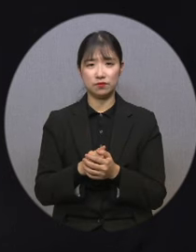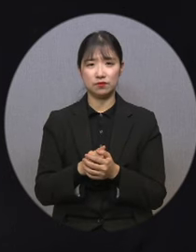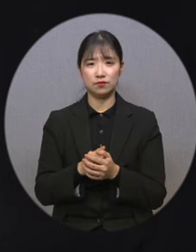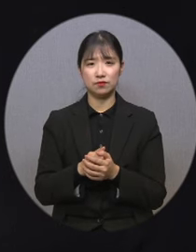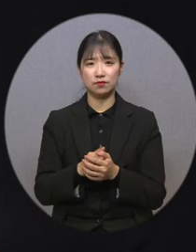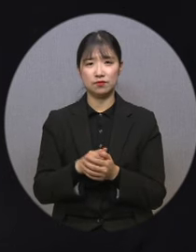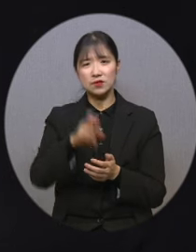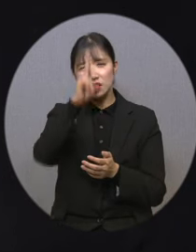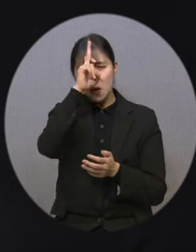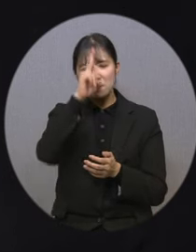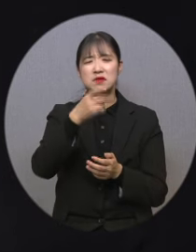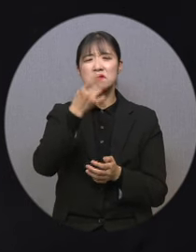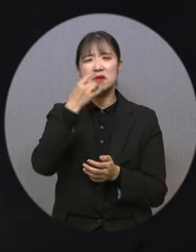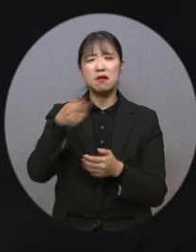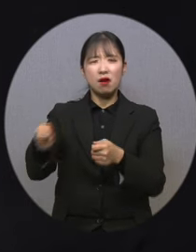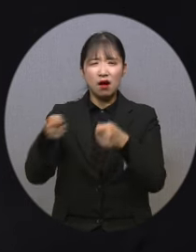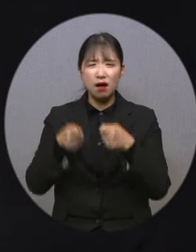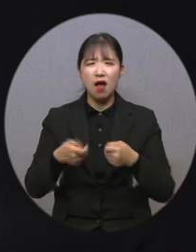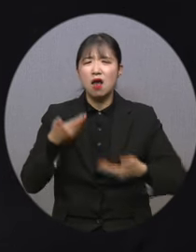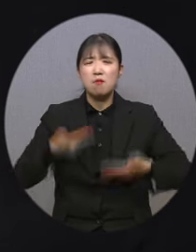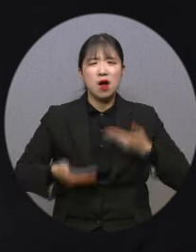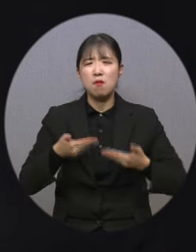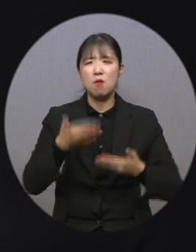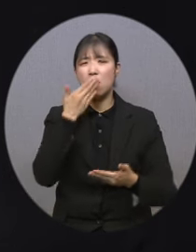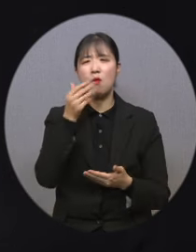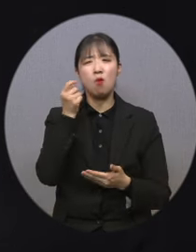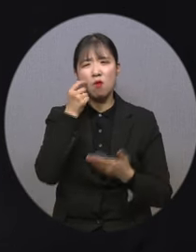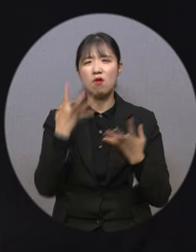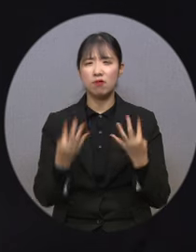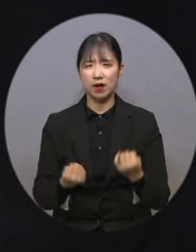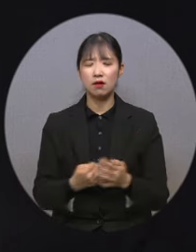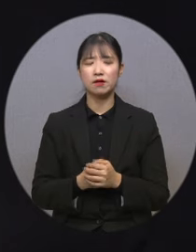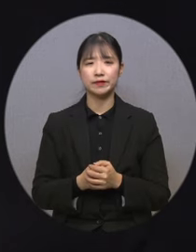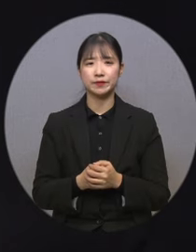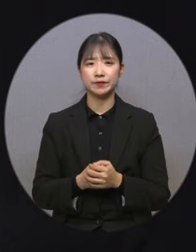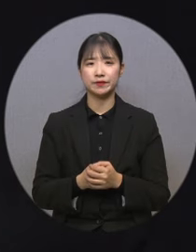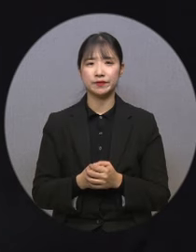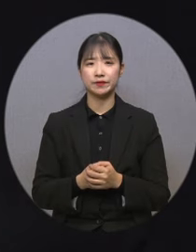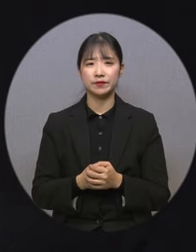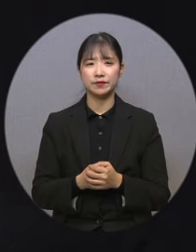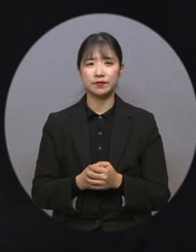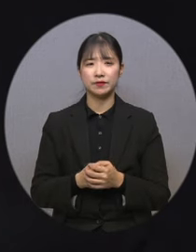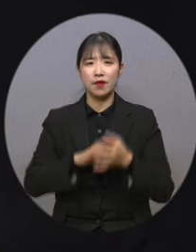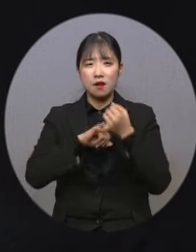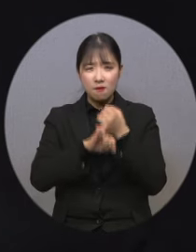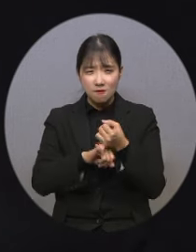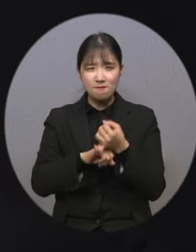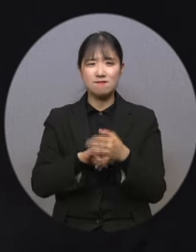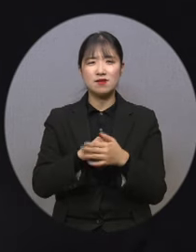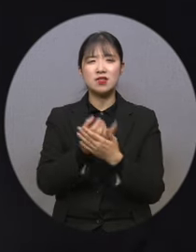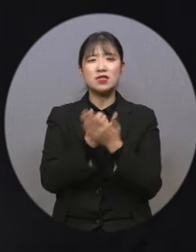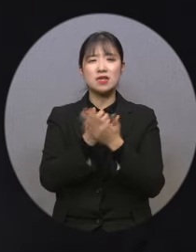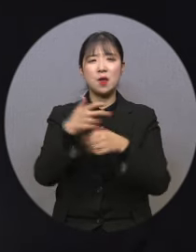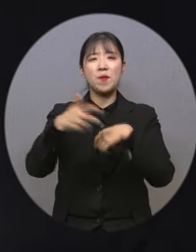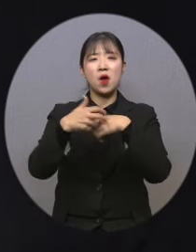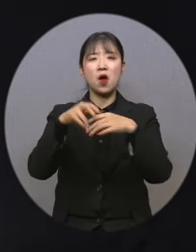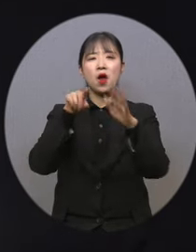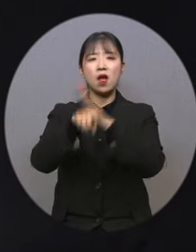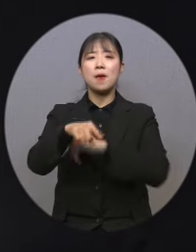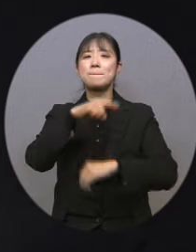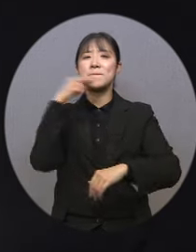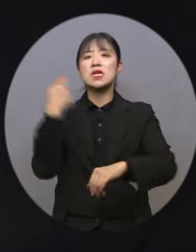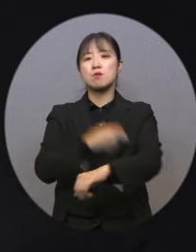그래서 점심 한끼 주는데 그것도 바빠 가 뭐 먹을 때가 많은데 꼭 청량리 위생팩 라서 피를 뽑아야 돼